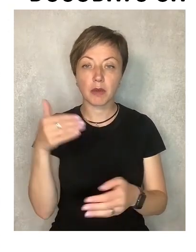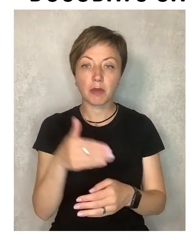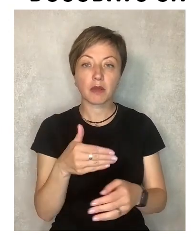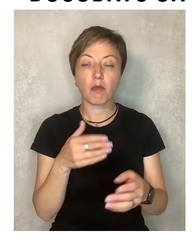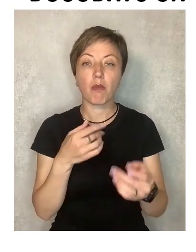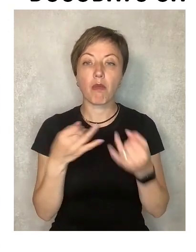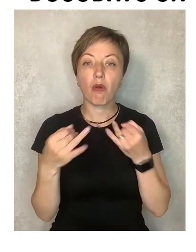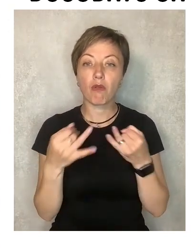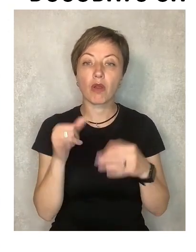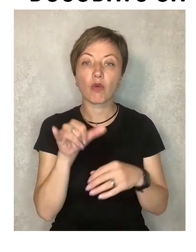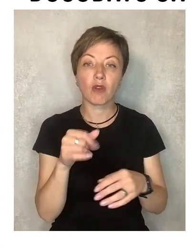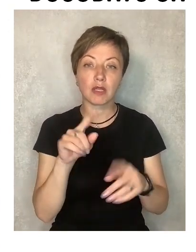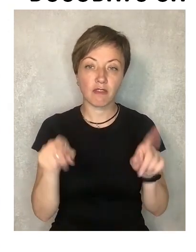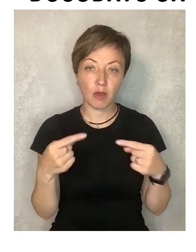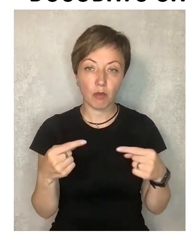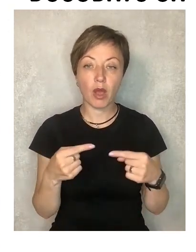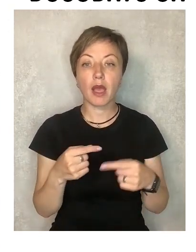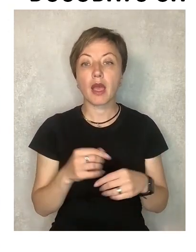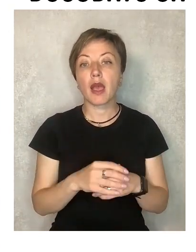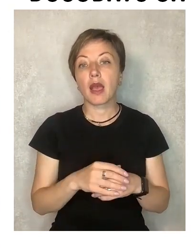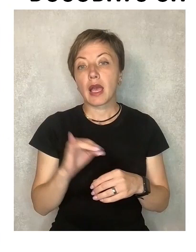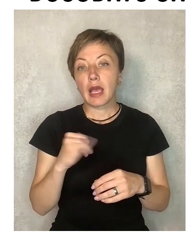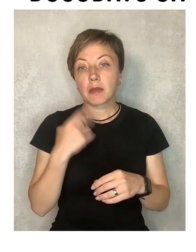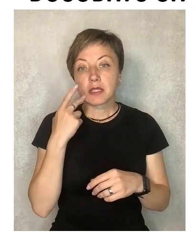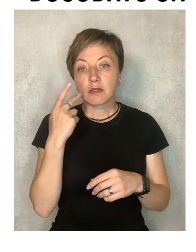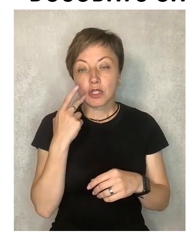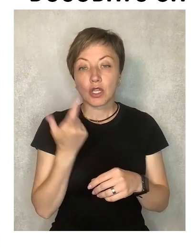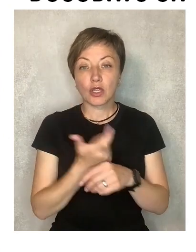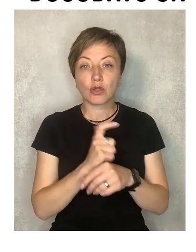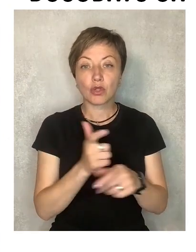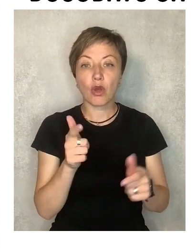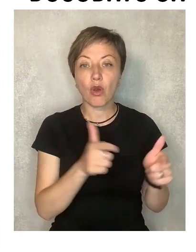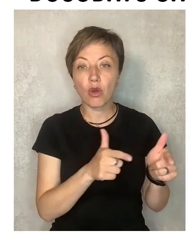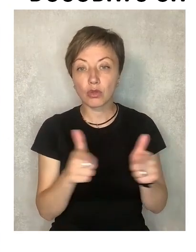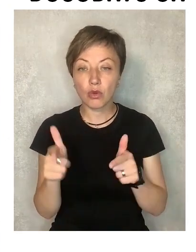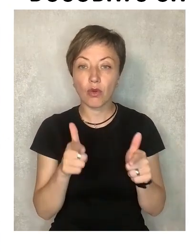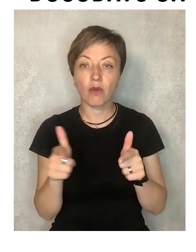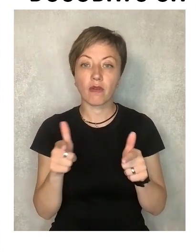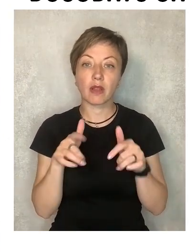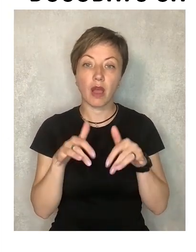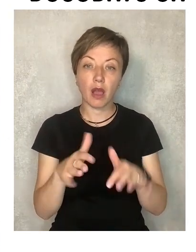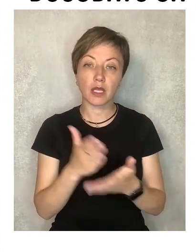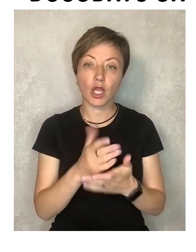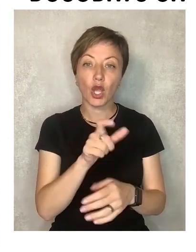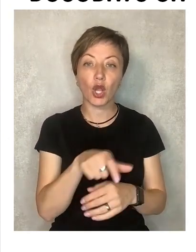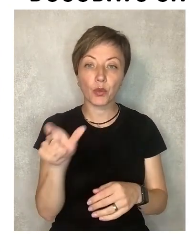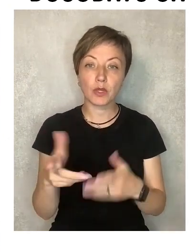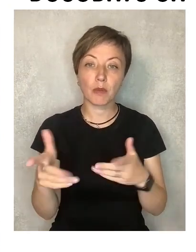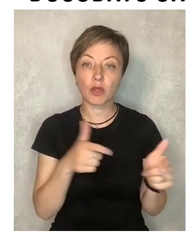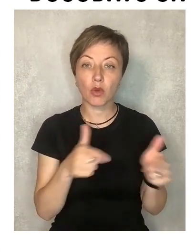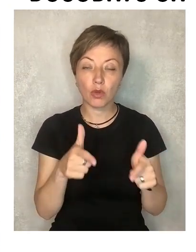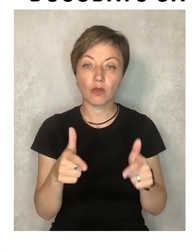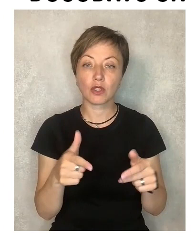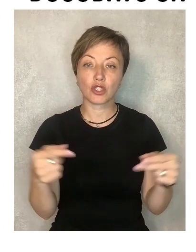вас вимоги. І ми завжди там дуже готові на акціях, в нас є люди, які підготовлені говорити чіткі